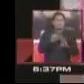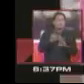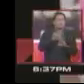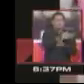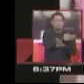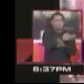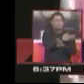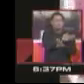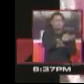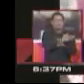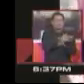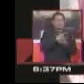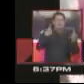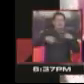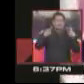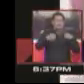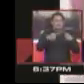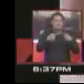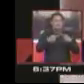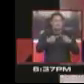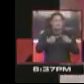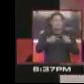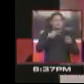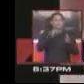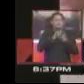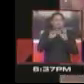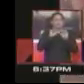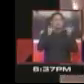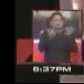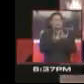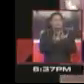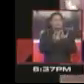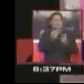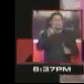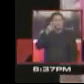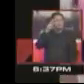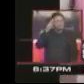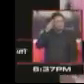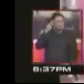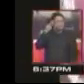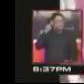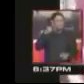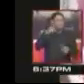Rambulan ang away ni Tulfo at ng grupo ni na Raymart at Claudine.